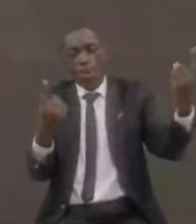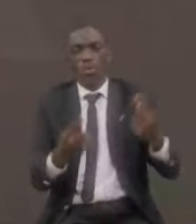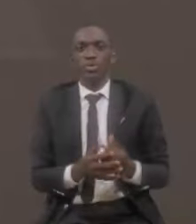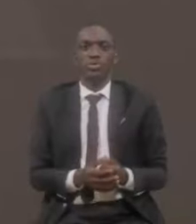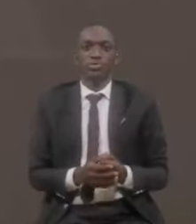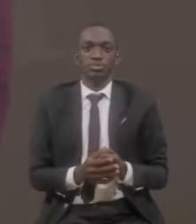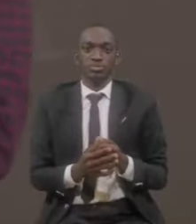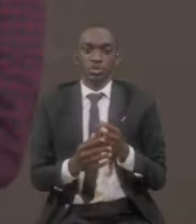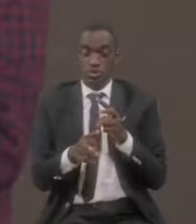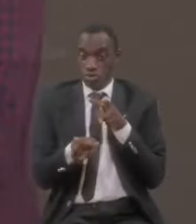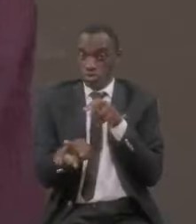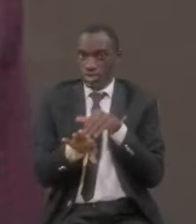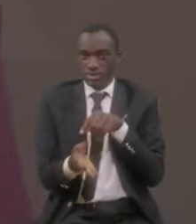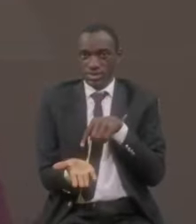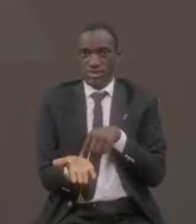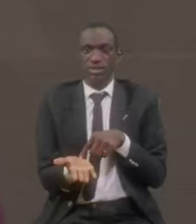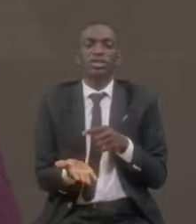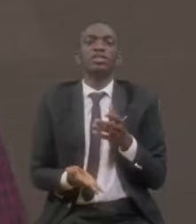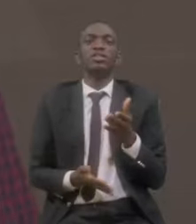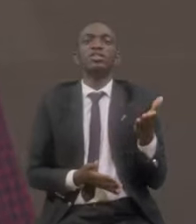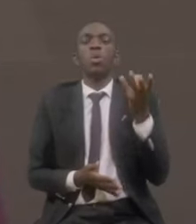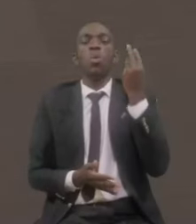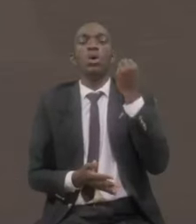Regardez ceci. Est-ce qu'une femme